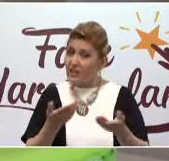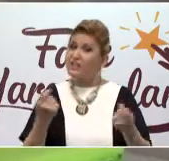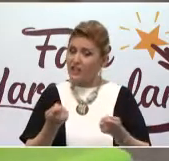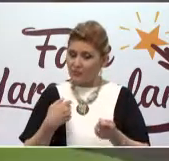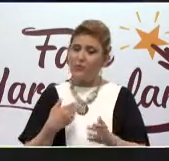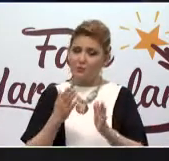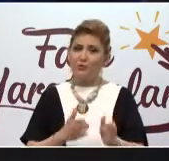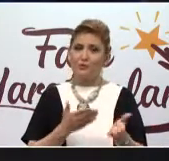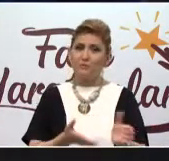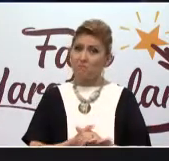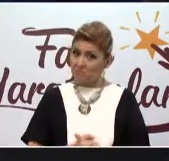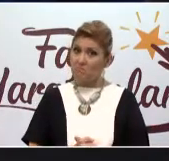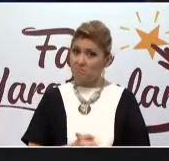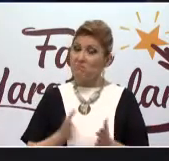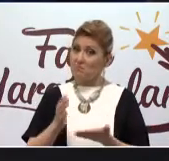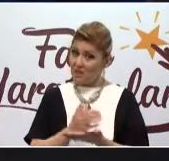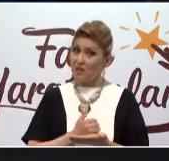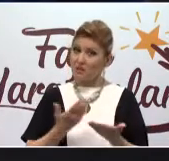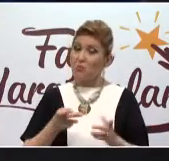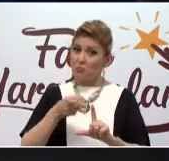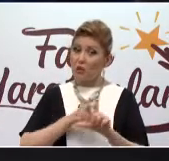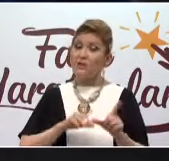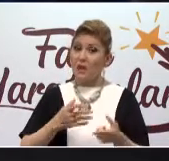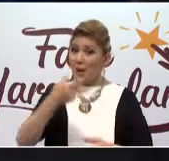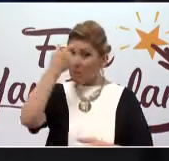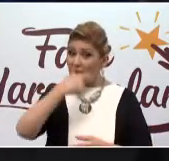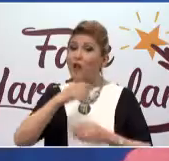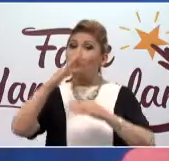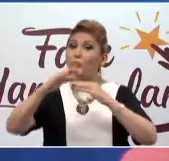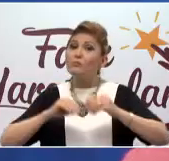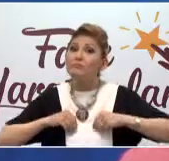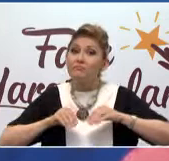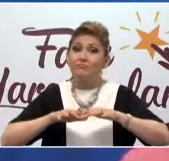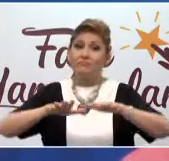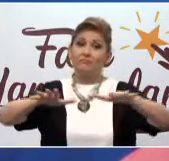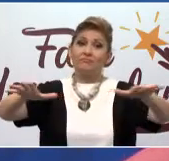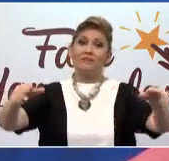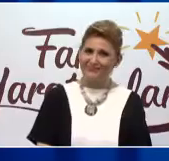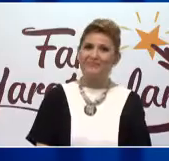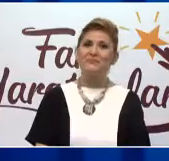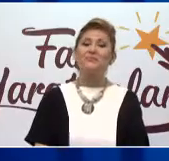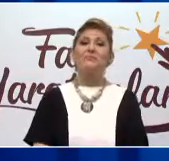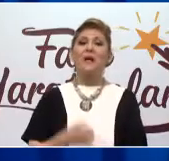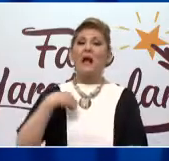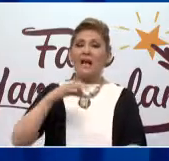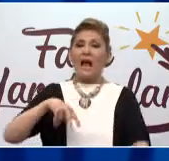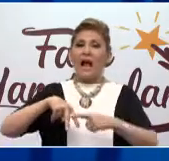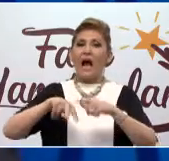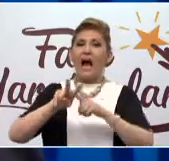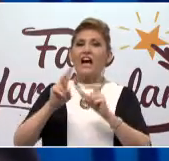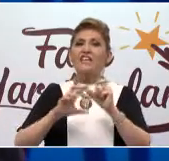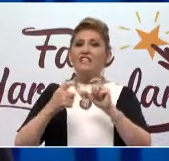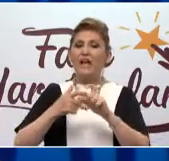çalışmalarımızı sürdürmek kazan istiyoruz. Kazan kazan, herkesin kazandığı proje. Yani evet, bireyden topluma herkese aslında ulaşmaya çalışıyoruz. Ben hemen Ayşe Damla